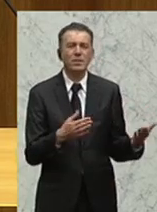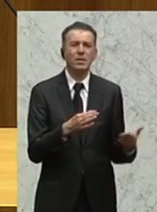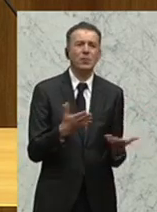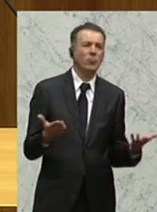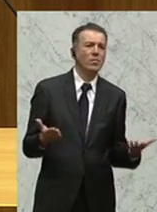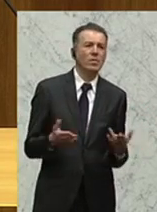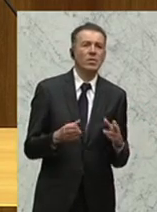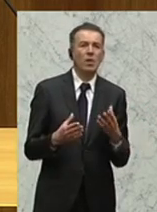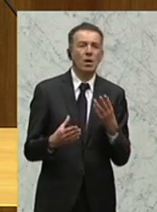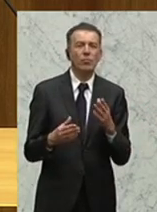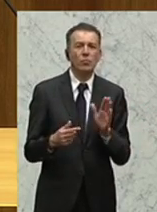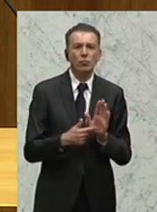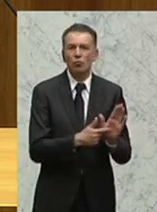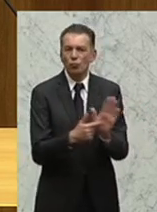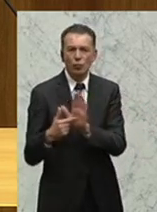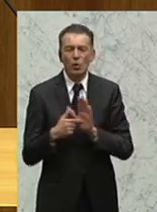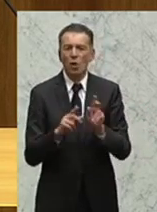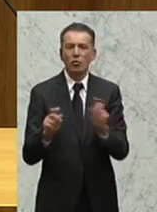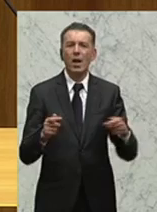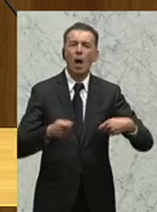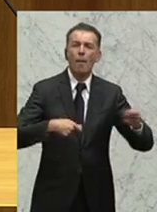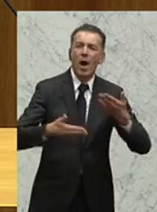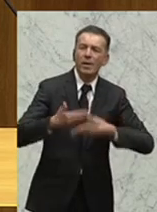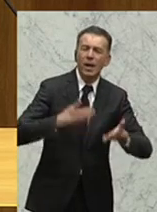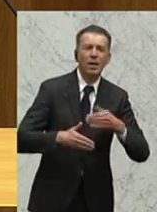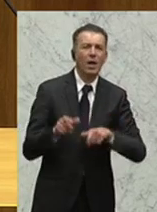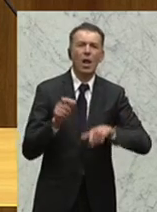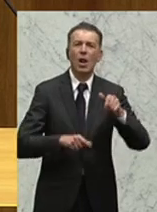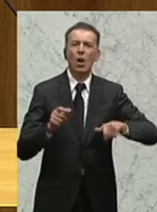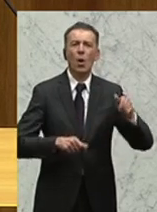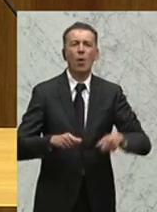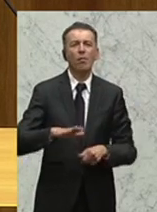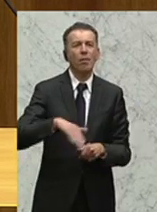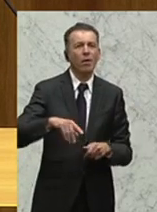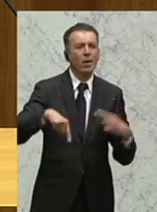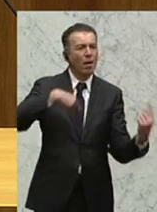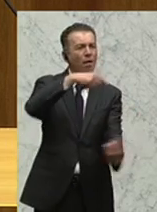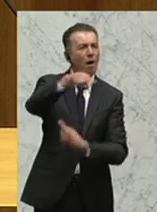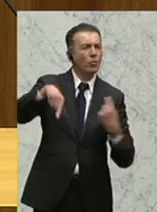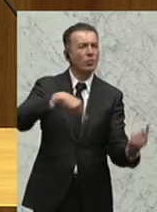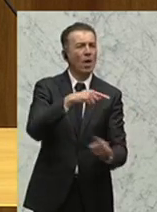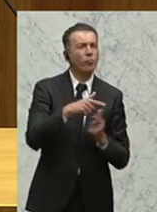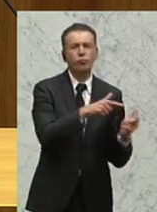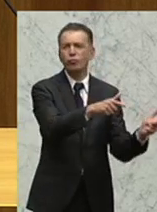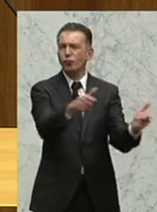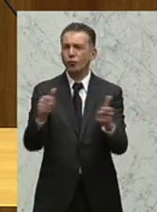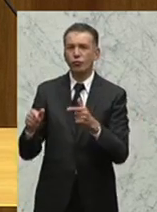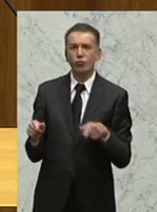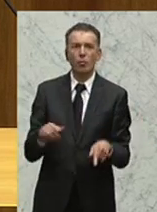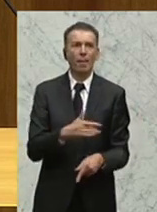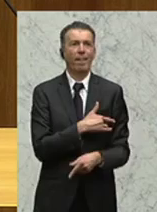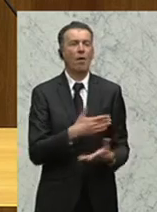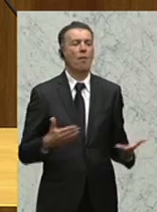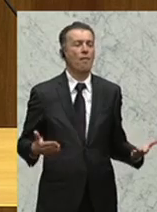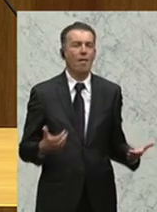trifft das ja besonders, die Markthändler, die Leute, die mit den Kinderkarussellen durch die Gegend fahren, die sind hier stark betroffen und